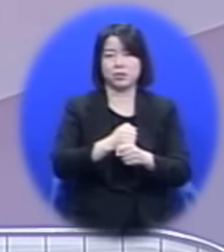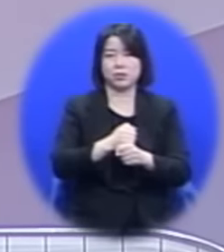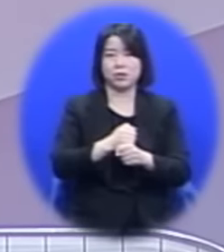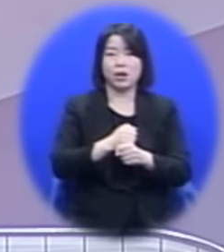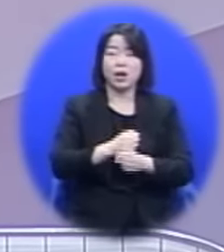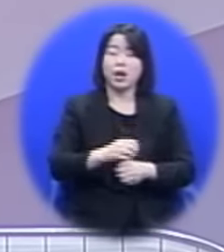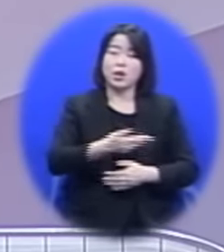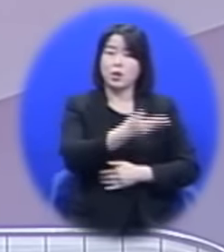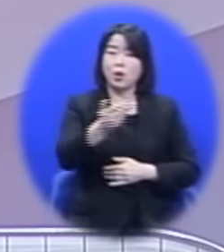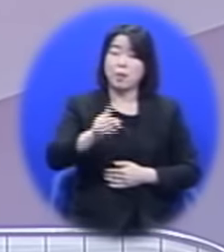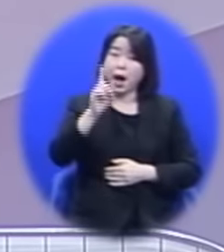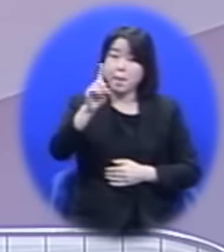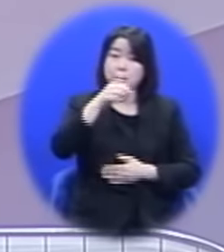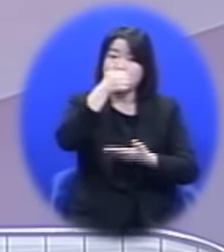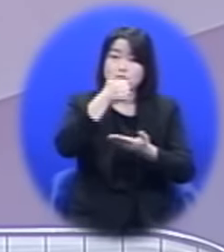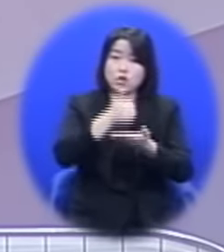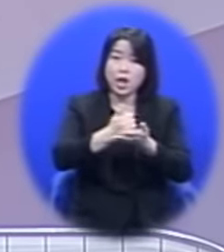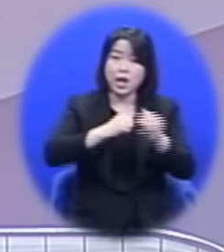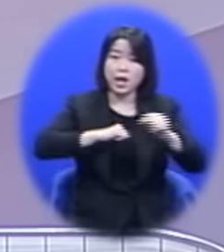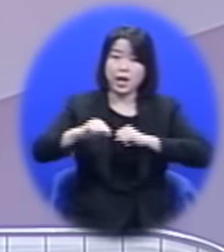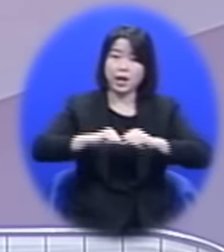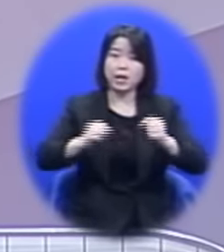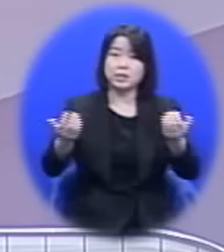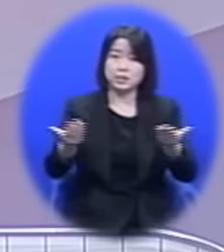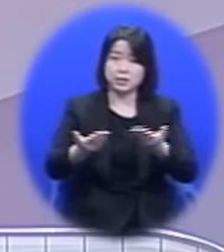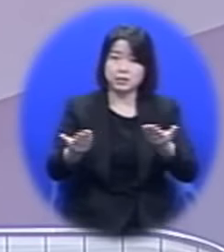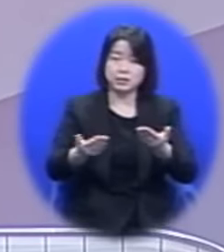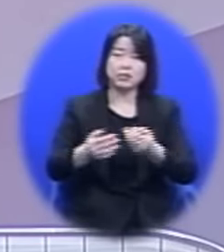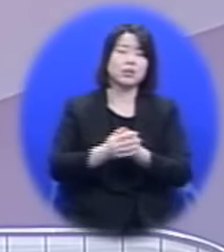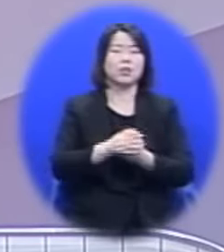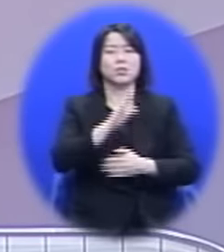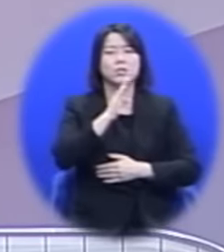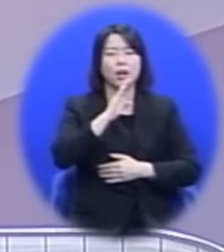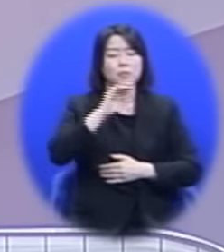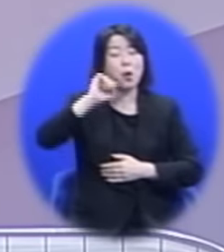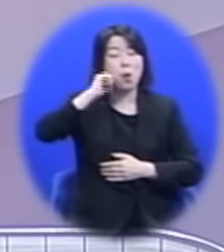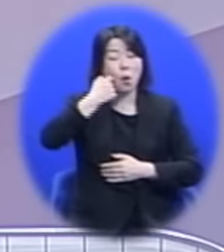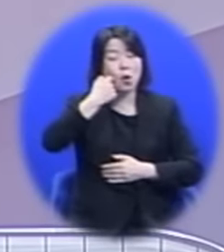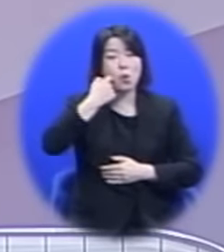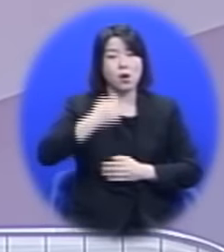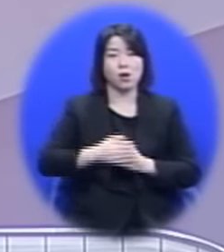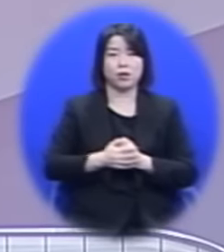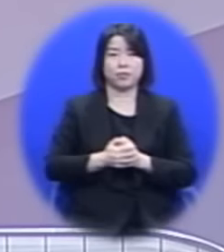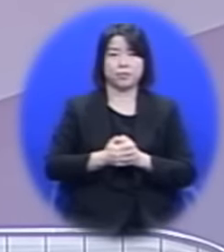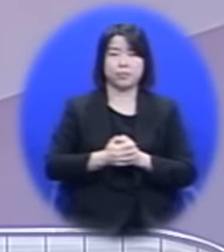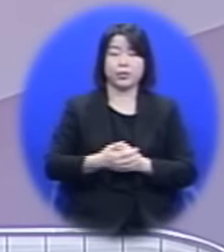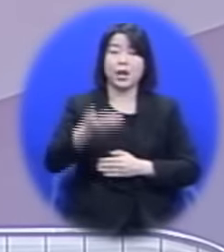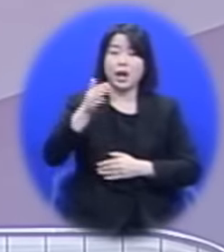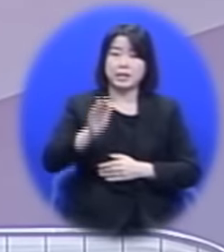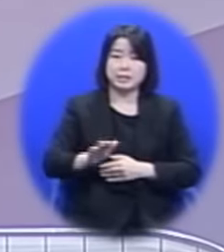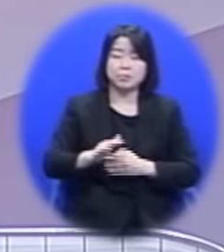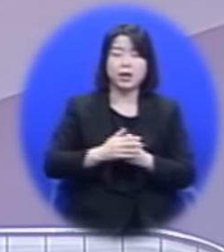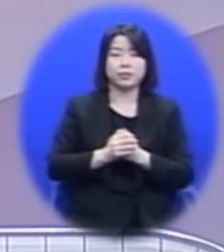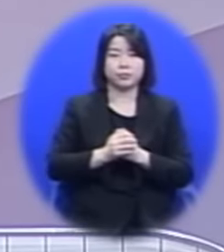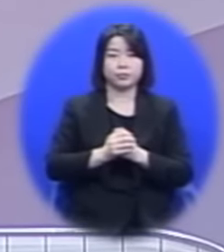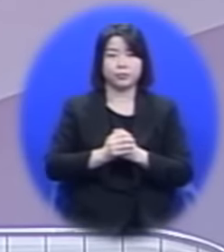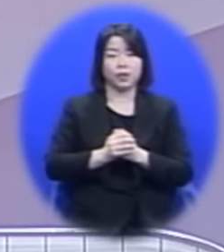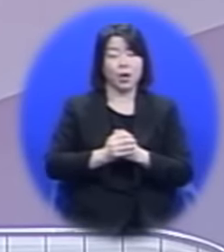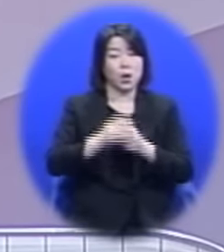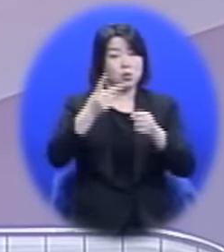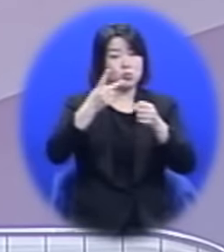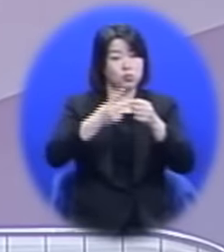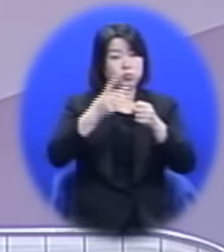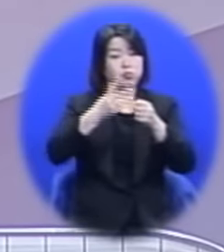여러분 한번 죄 짓는 일은 그것은 참 어렵습니다. 그런데 두